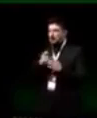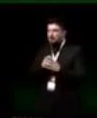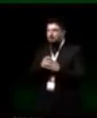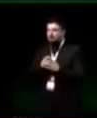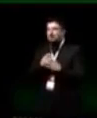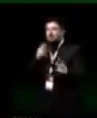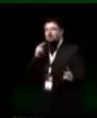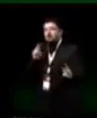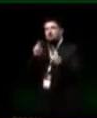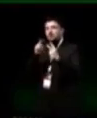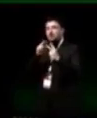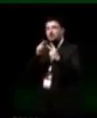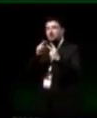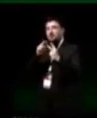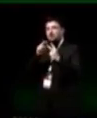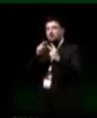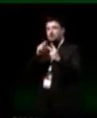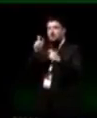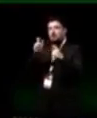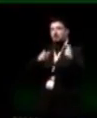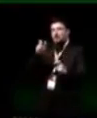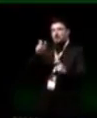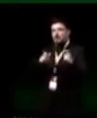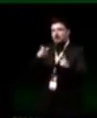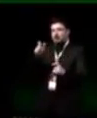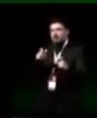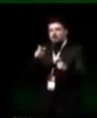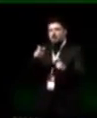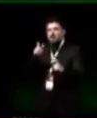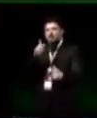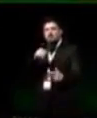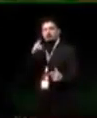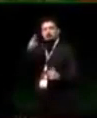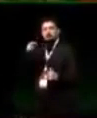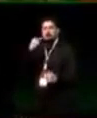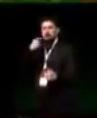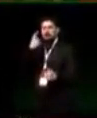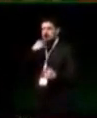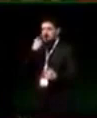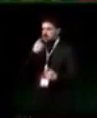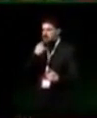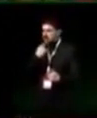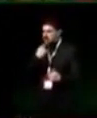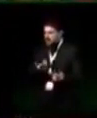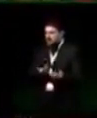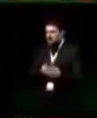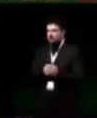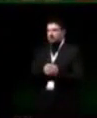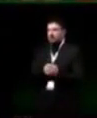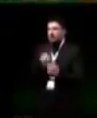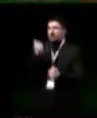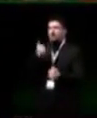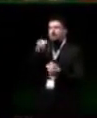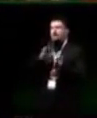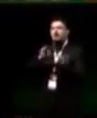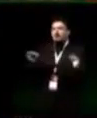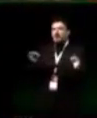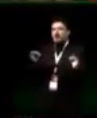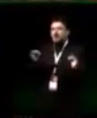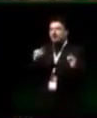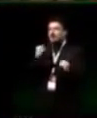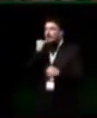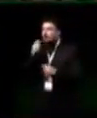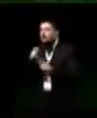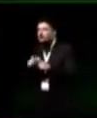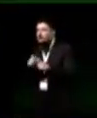di incontrare delle persone che magari non ti riconoscevano. E la prima frase che nei piccoli